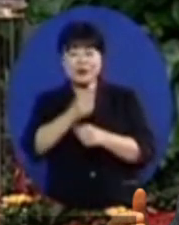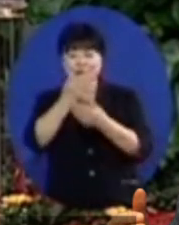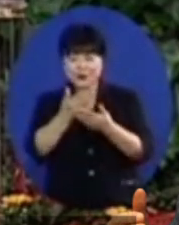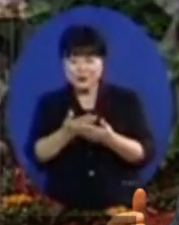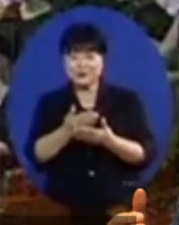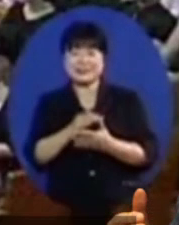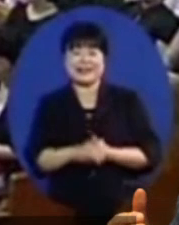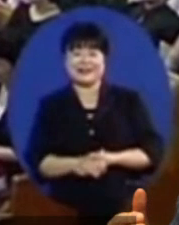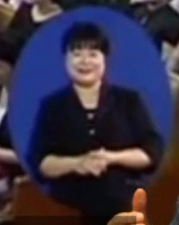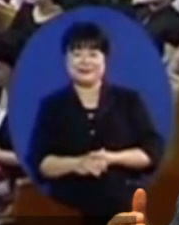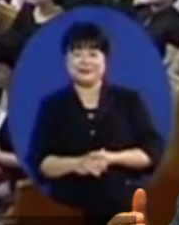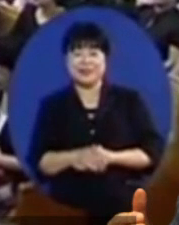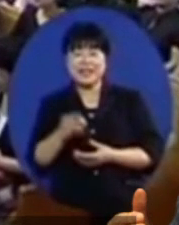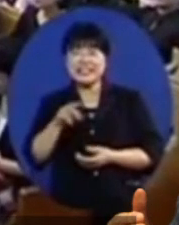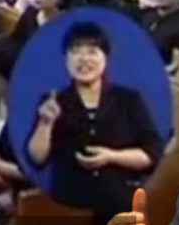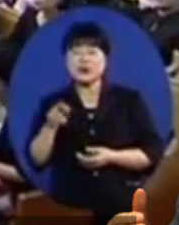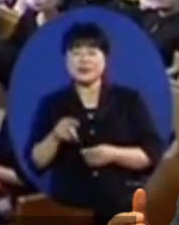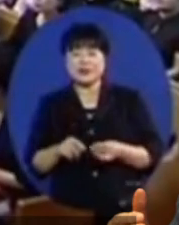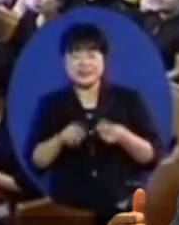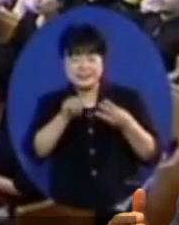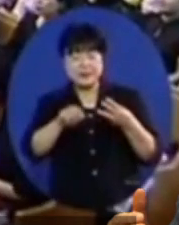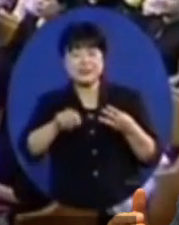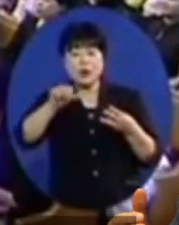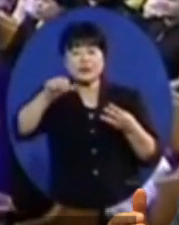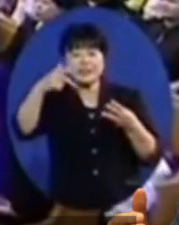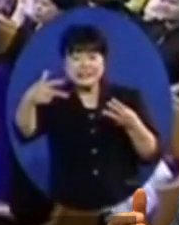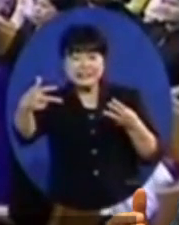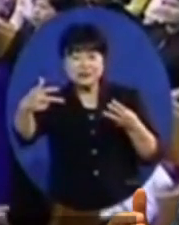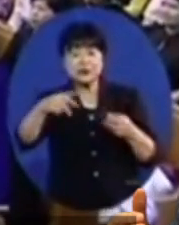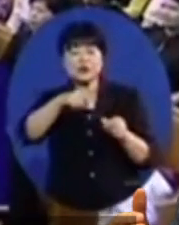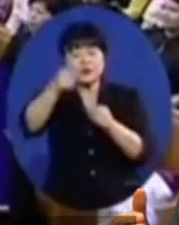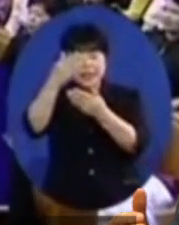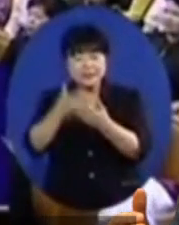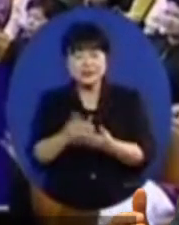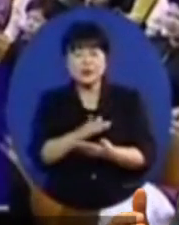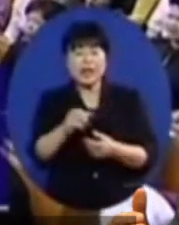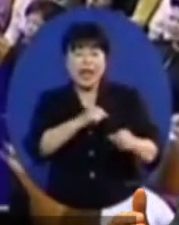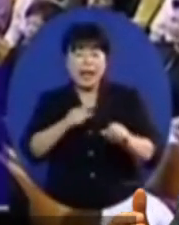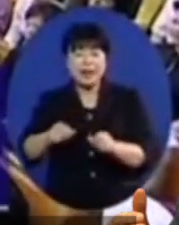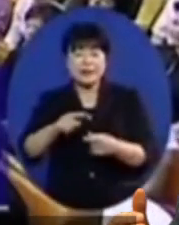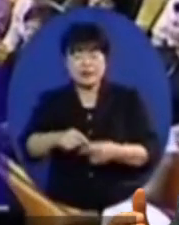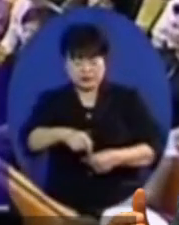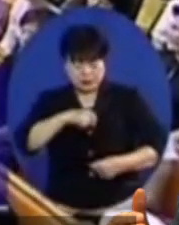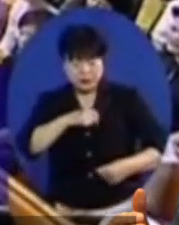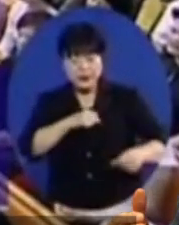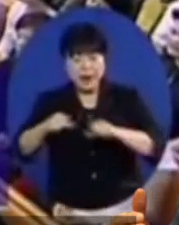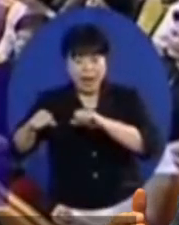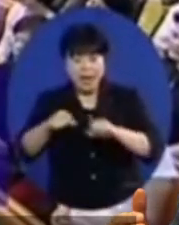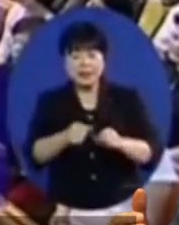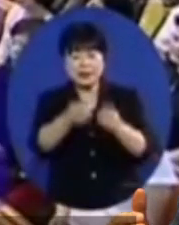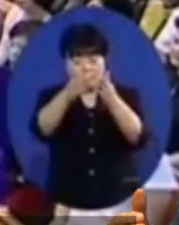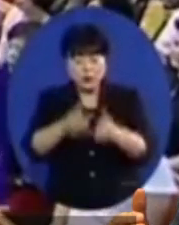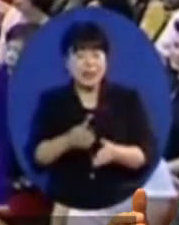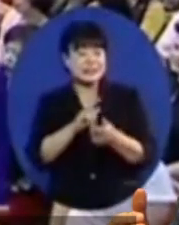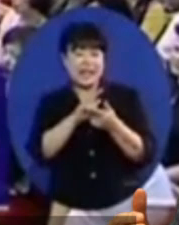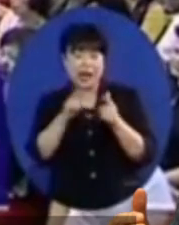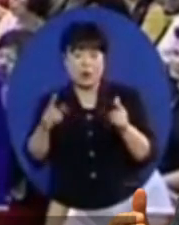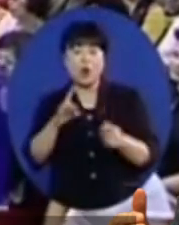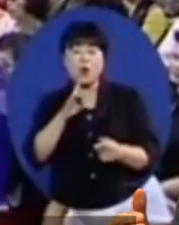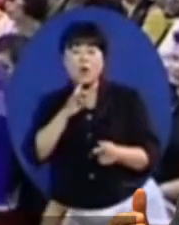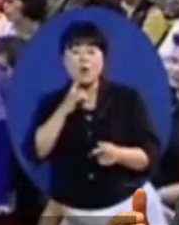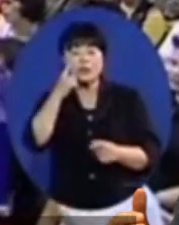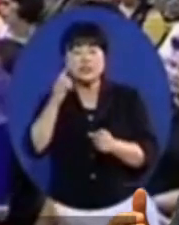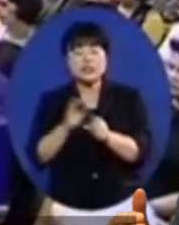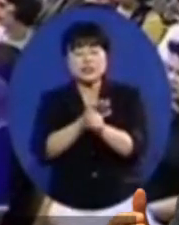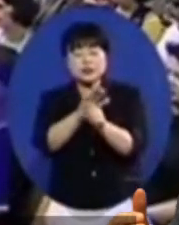것입니다. 디도서 3장 5절로 7절에 우리를 구원하시되 우리가 행한 바 의로운 행위로 말미암지 아니하시고 오직